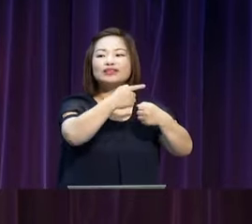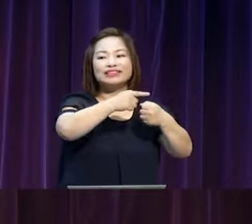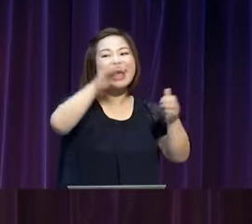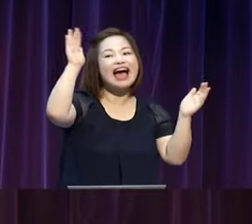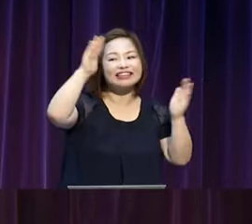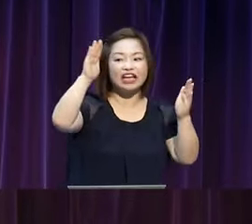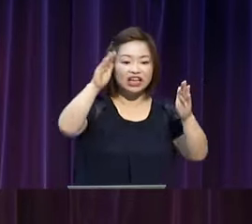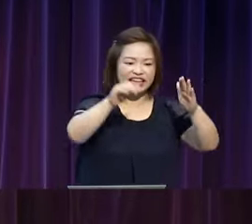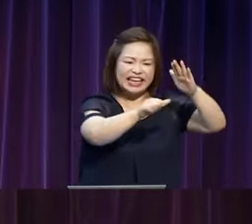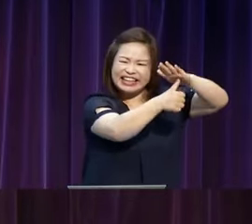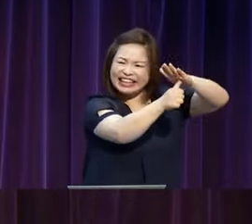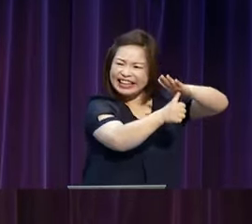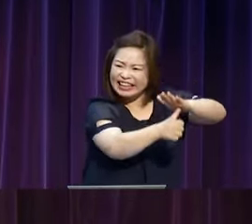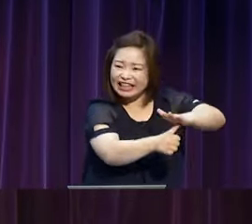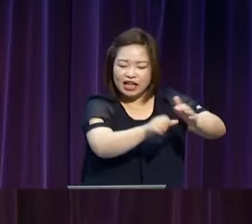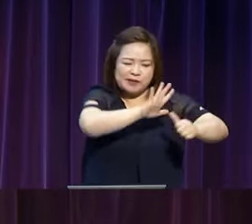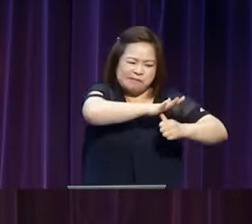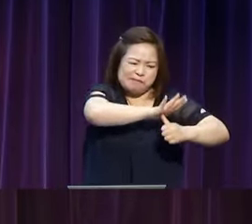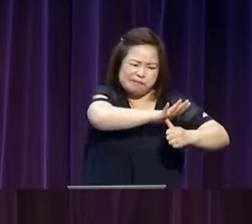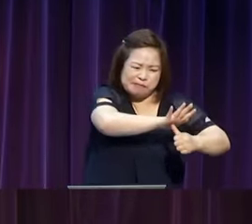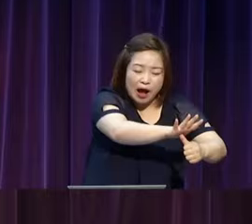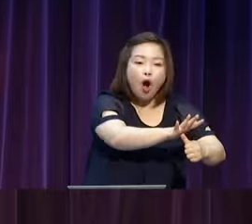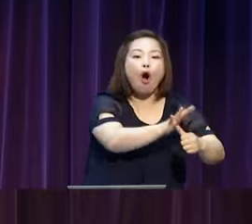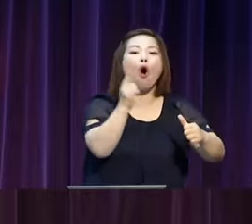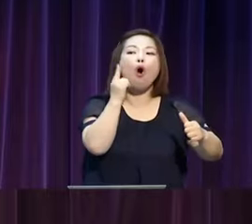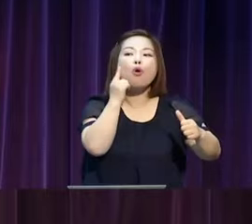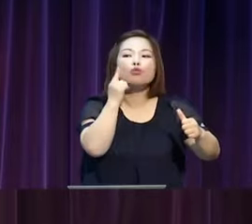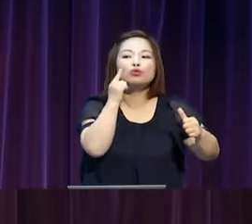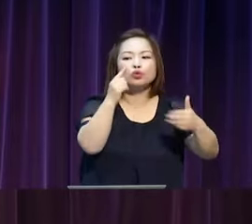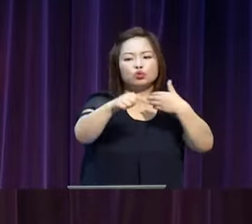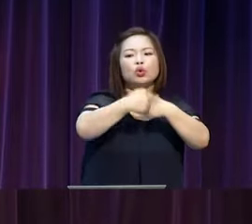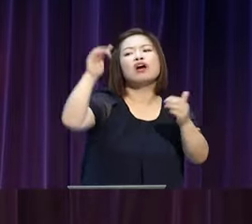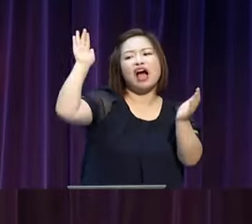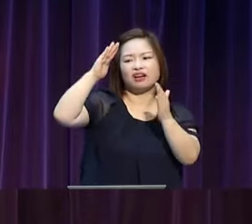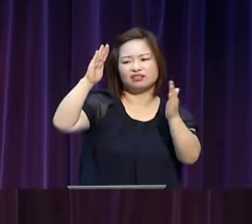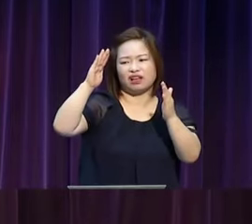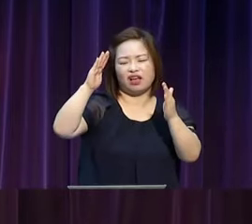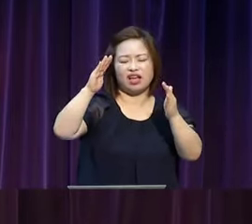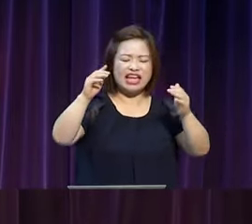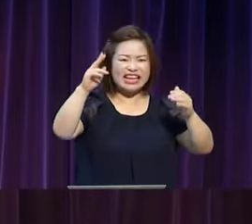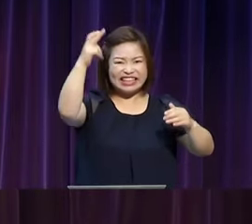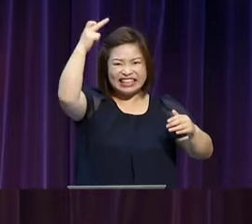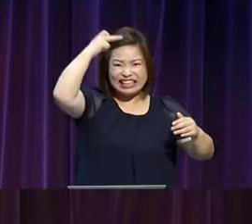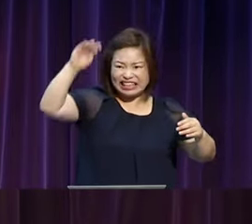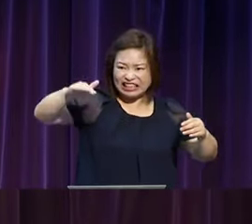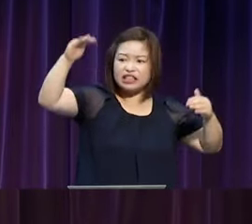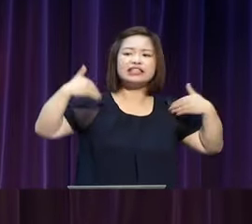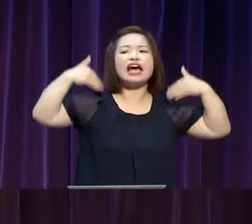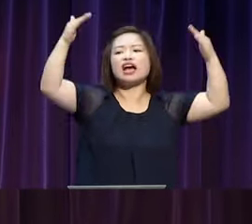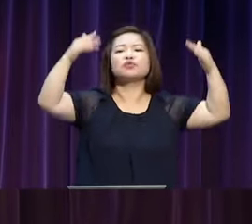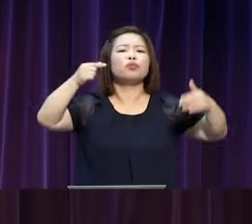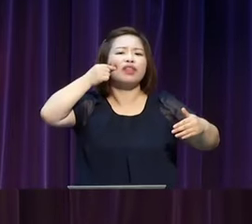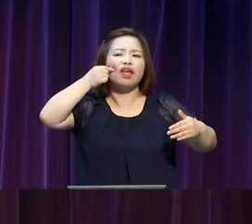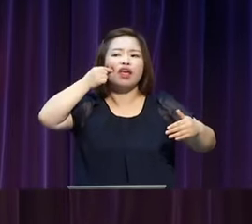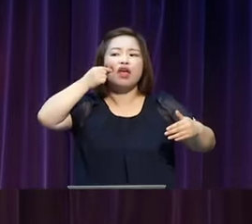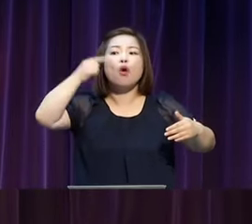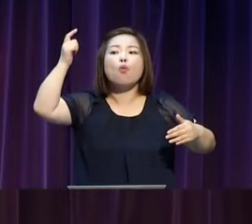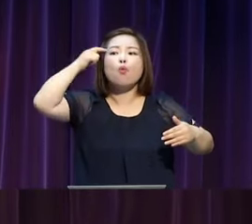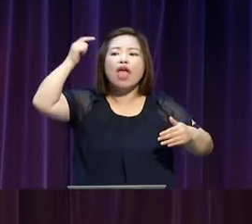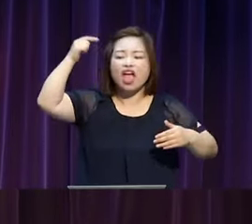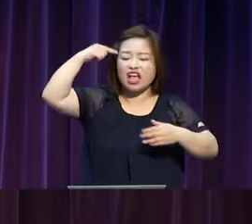키도 초등학생이고 피부도 얼굴도 초등학생이에요. 왜? 성장이 딱